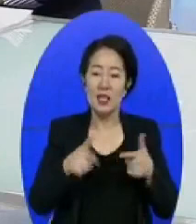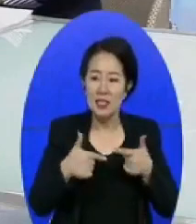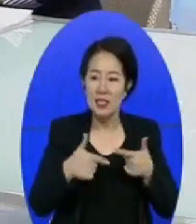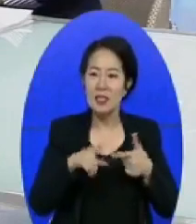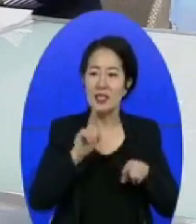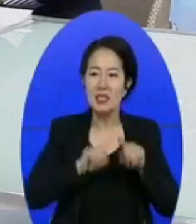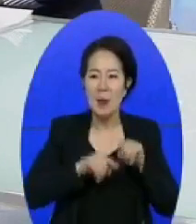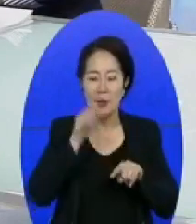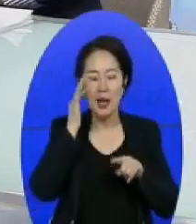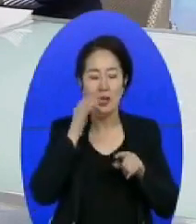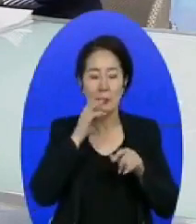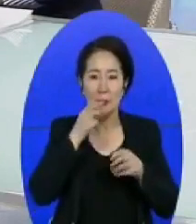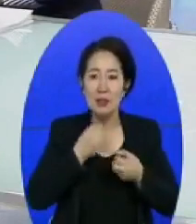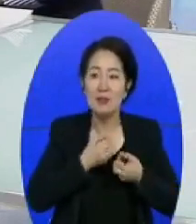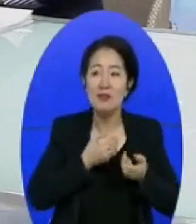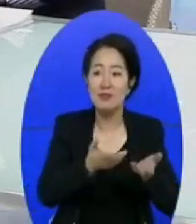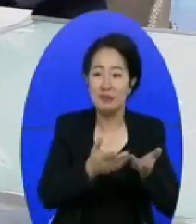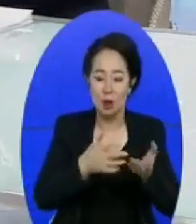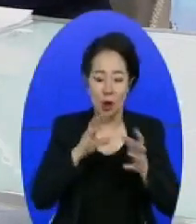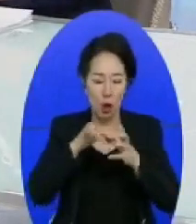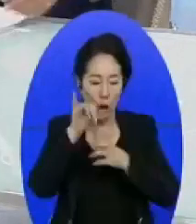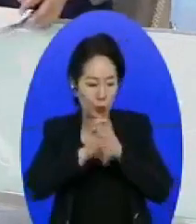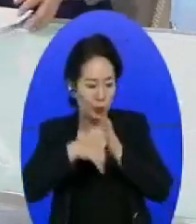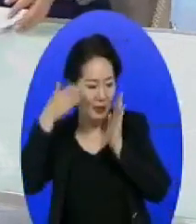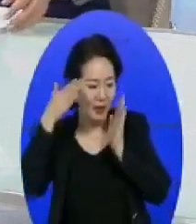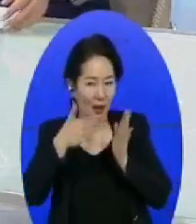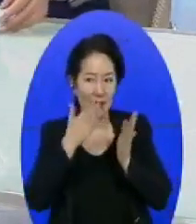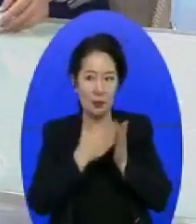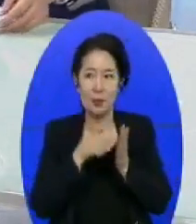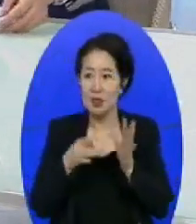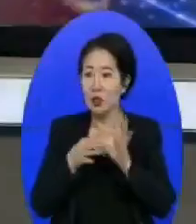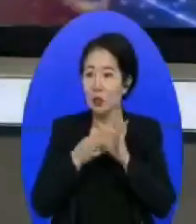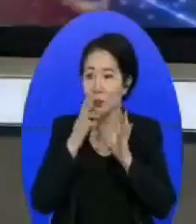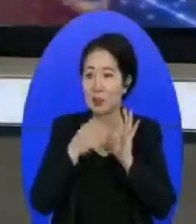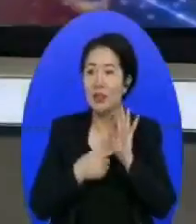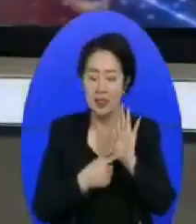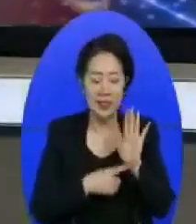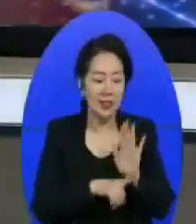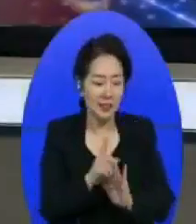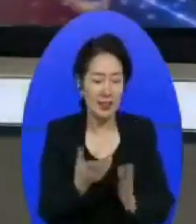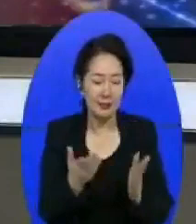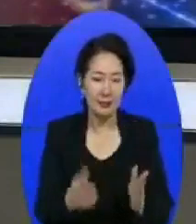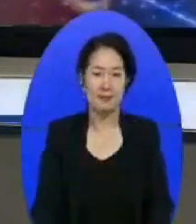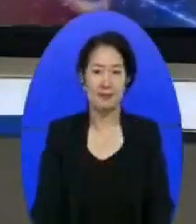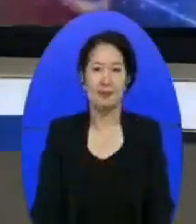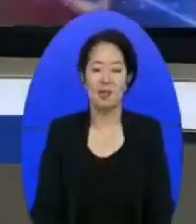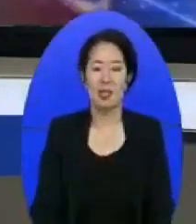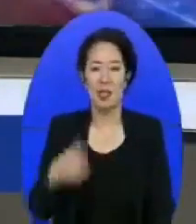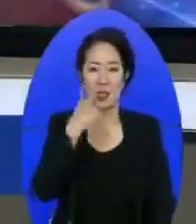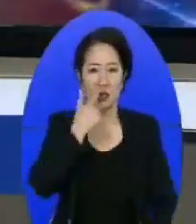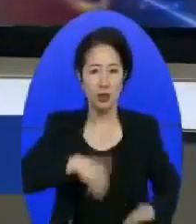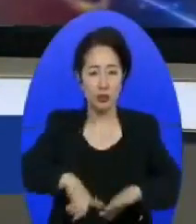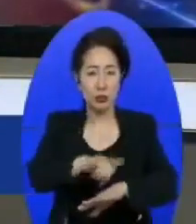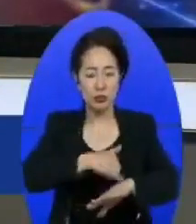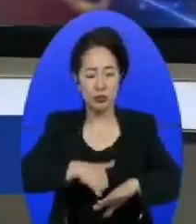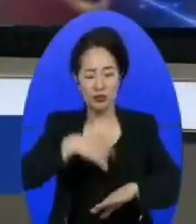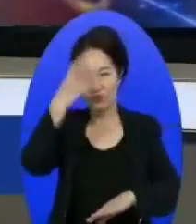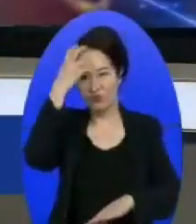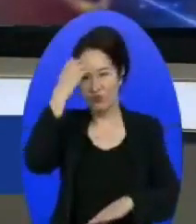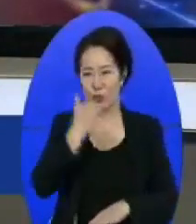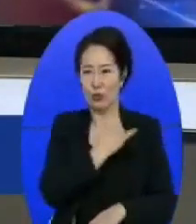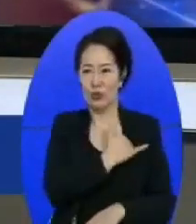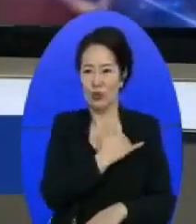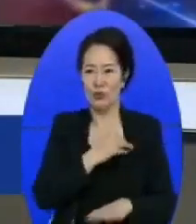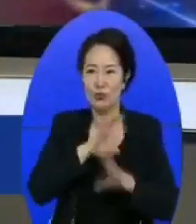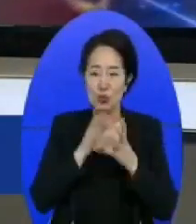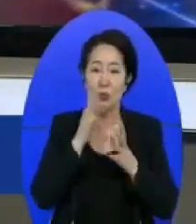арга хэмжээг олон улсын хувьд маш их анхаарч ажиглаж байна. Ингээд коронавирустай холбоотой мэдээгээр гадаад мэдээг эхлүүлээ. За бүгд найрамд Хятад улсын эрх баригчдын мэдээлснээр